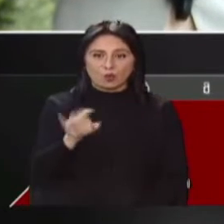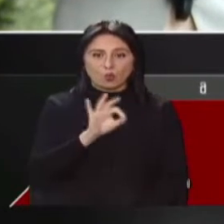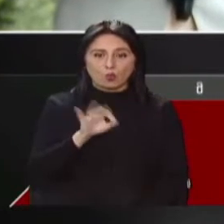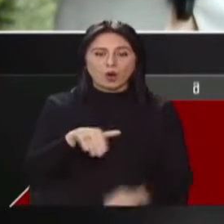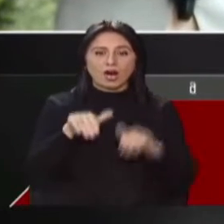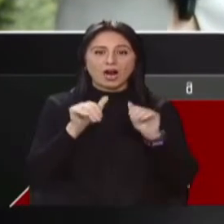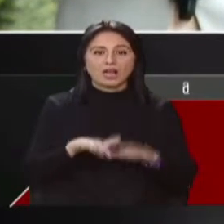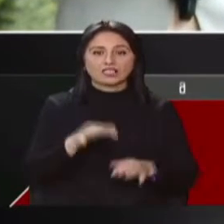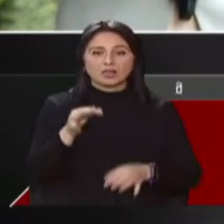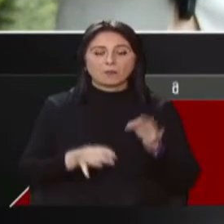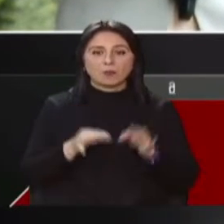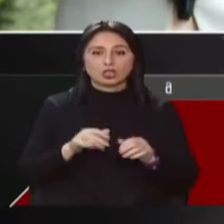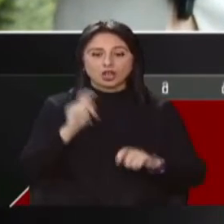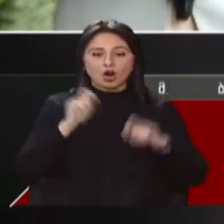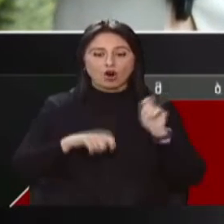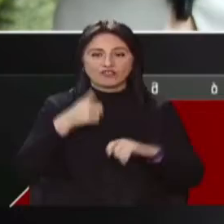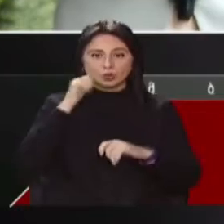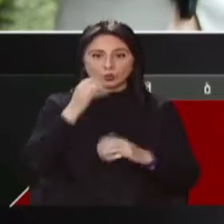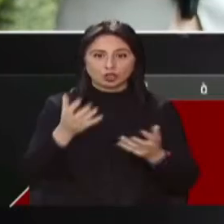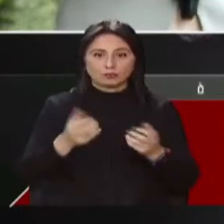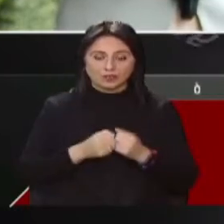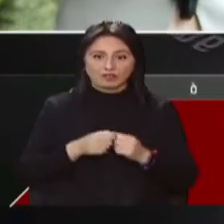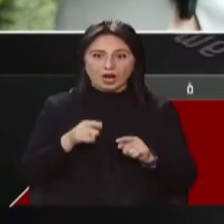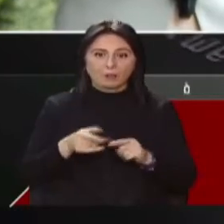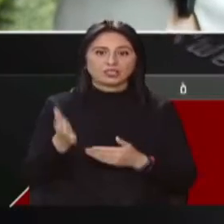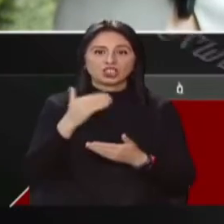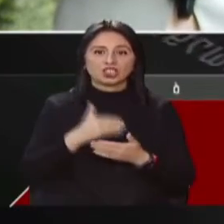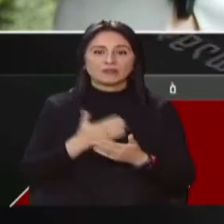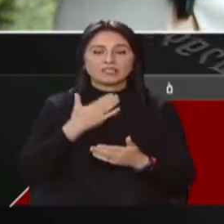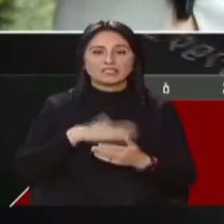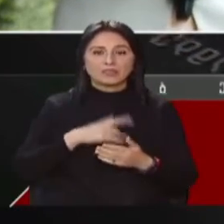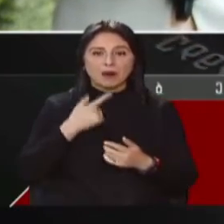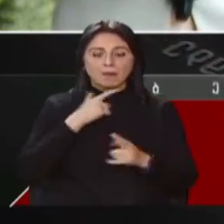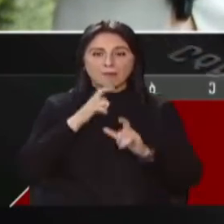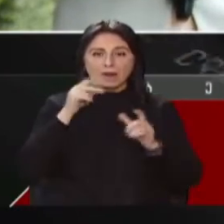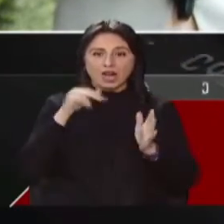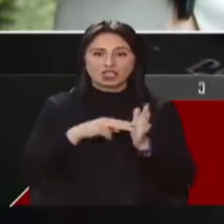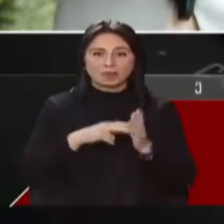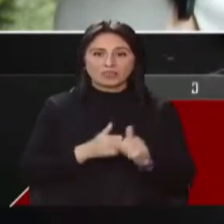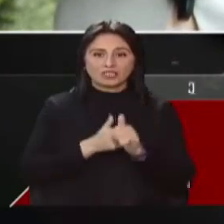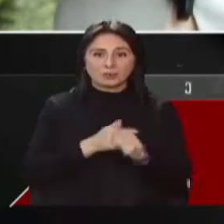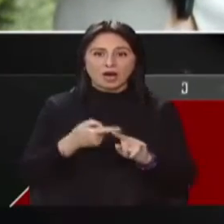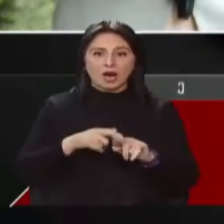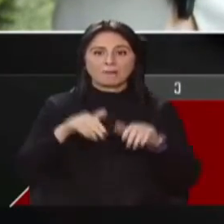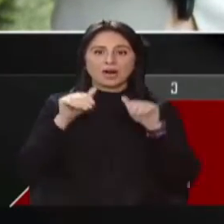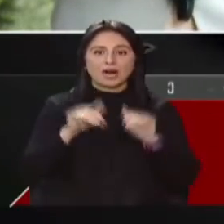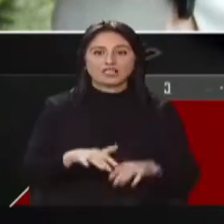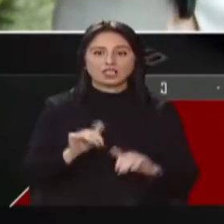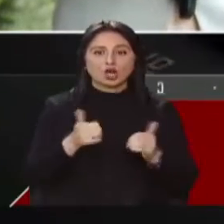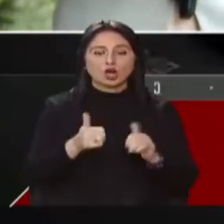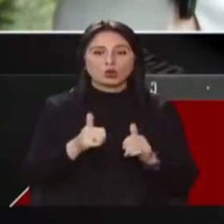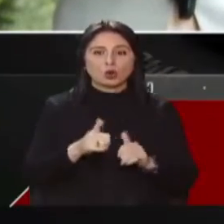აღნიშნული გადაწყვეტილება მოსამართლეთა კონფერენციამ გუშინ მიიღო და ამის შემდეგ საკმაოდ მაღალი შეფასებები მოყვა ამ გადაწყვეტილებას